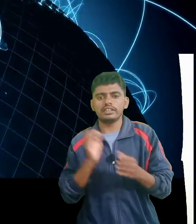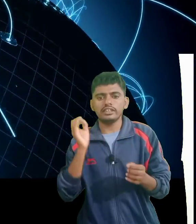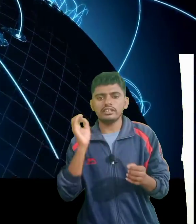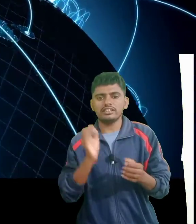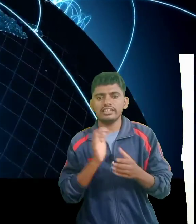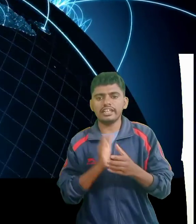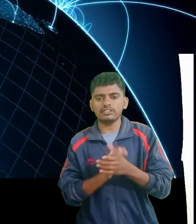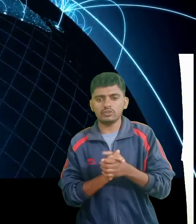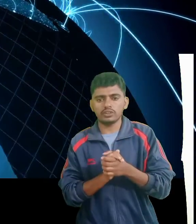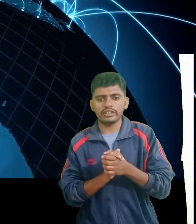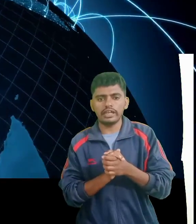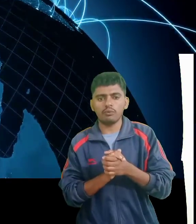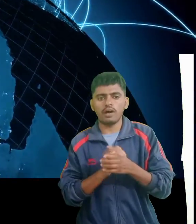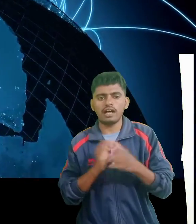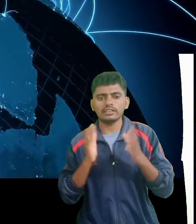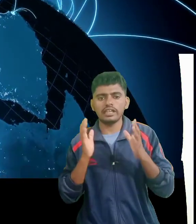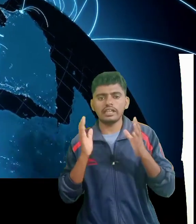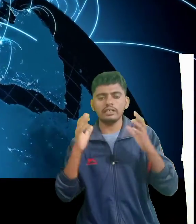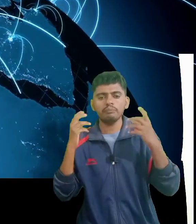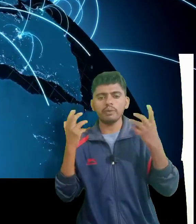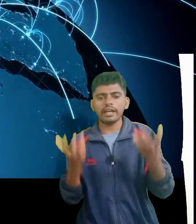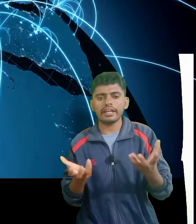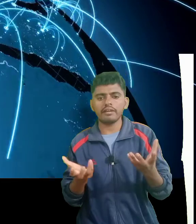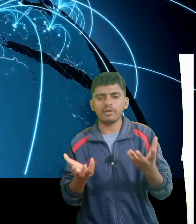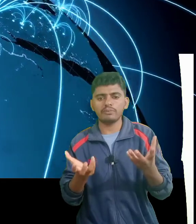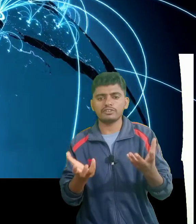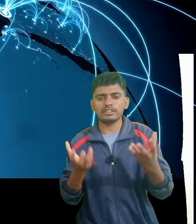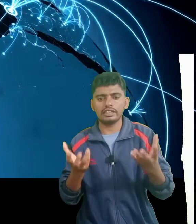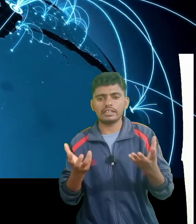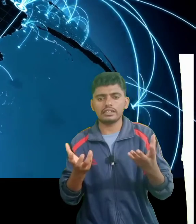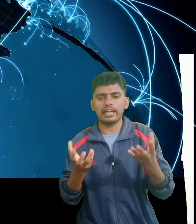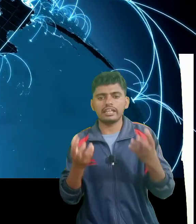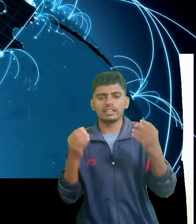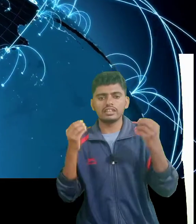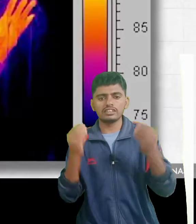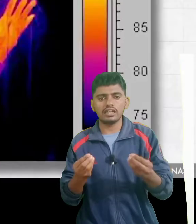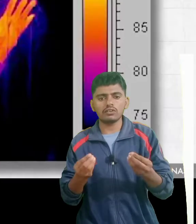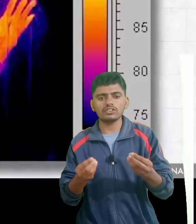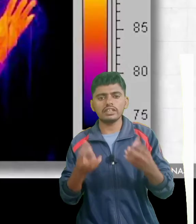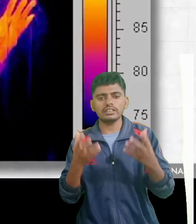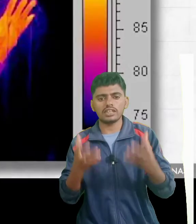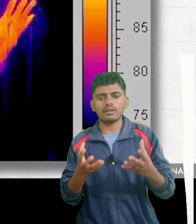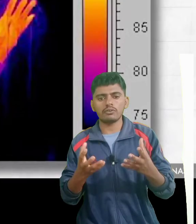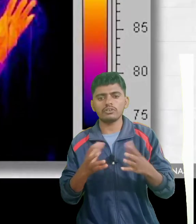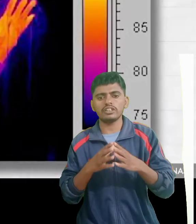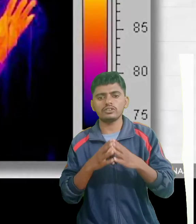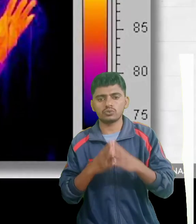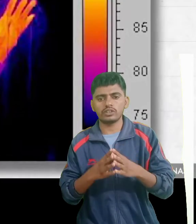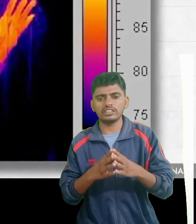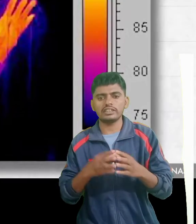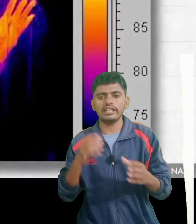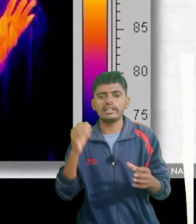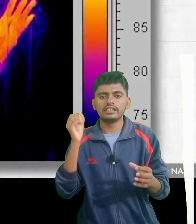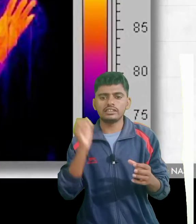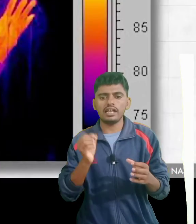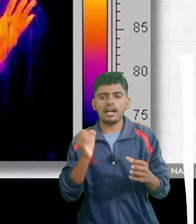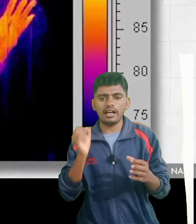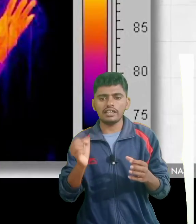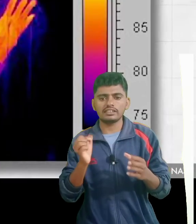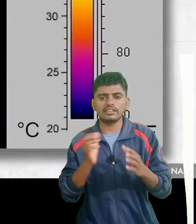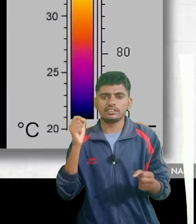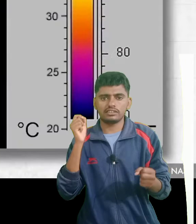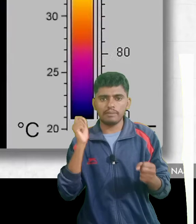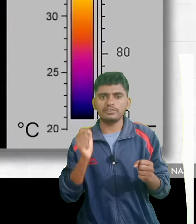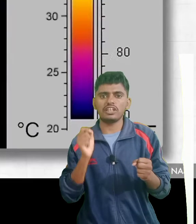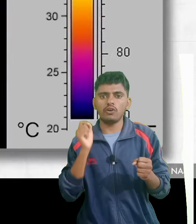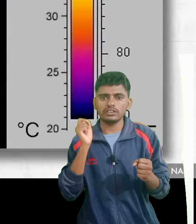चीज हीट डिटेक्ट होती है वहां से इंफ्रारेड वेव निकलती है, इंसानों से, जानवरों से, सूरज से या